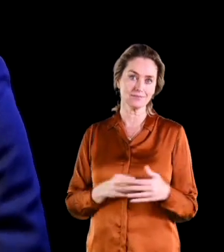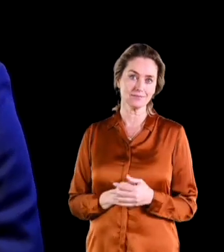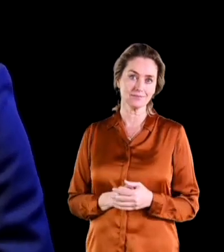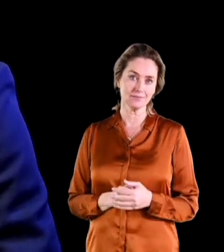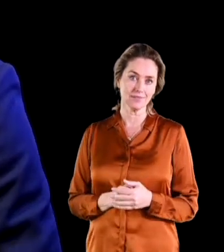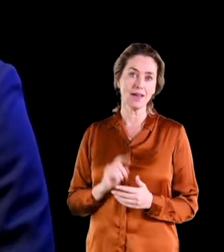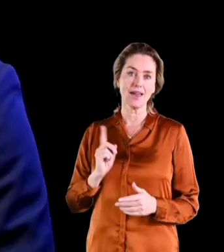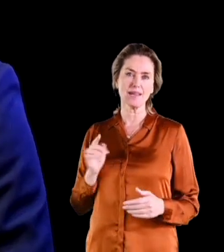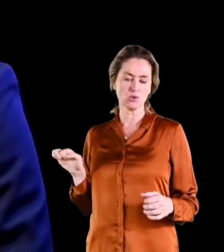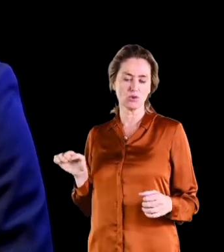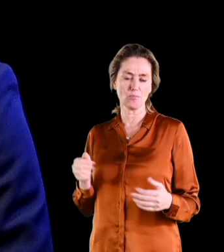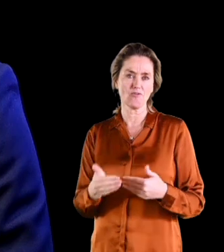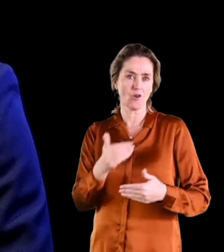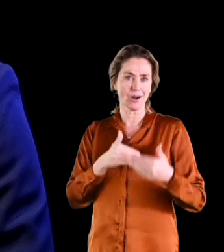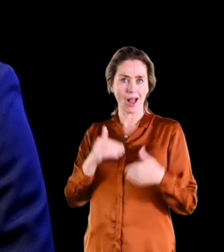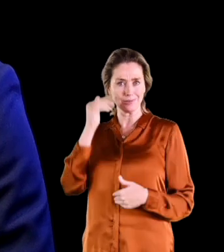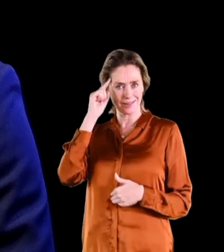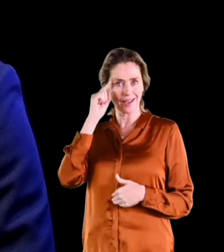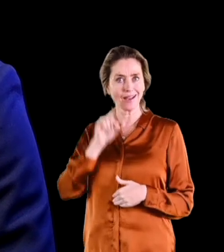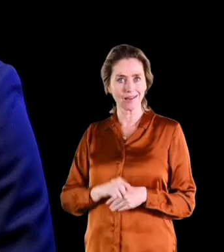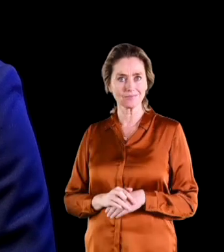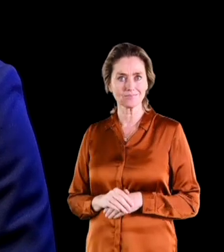moet erop anticiperen.